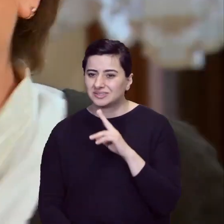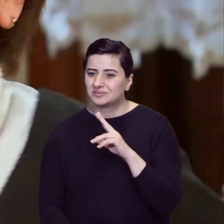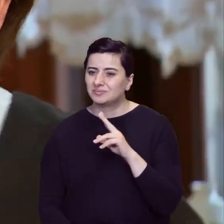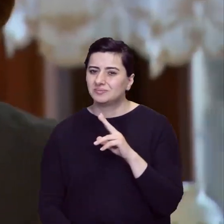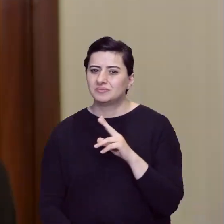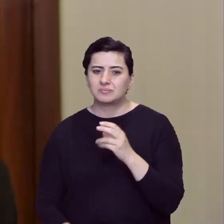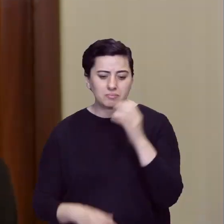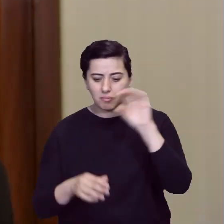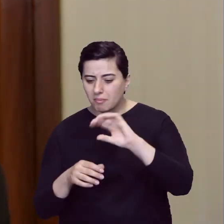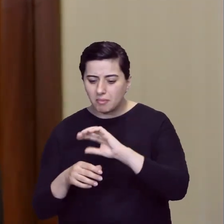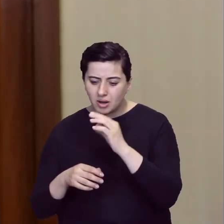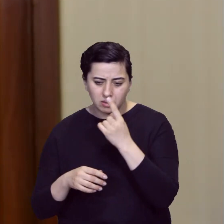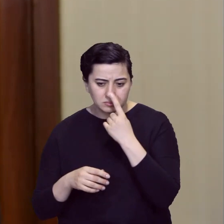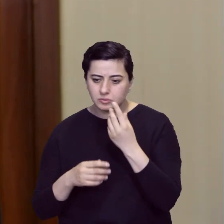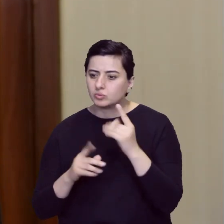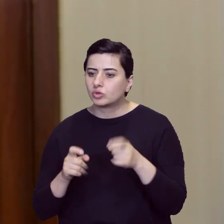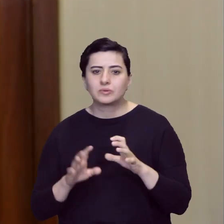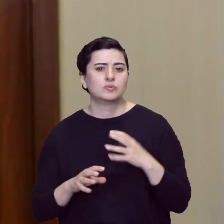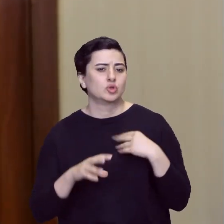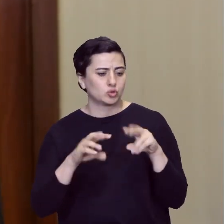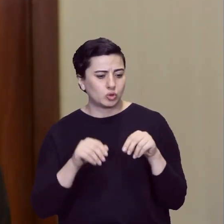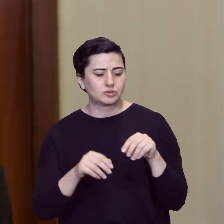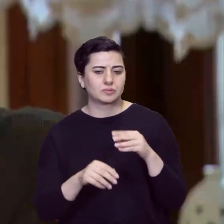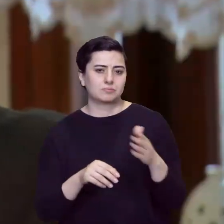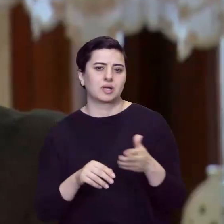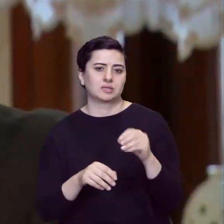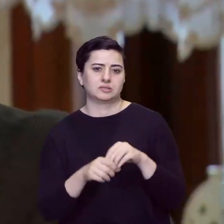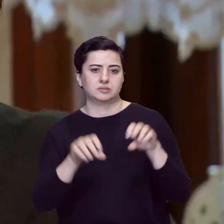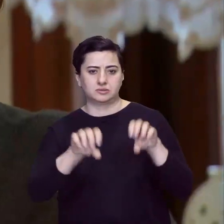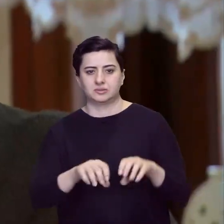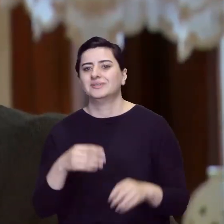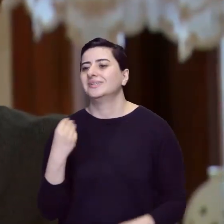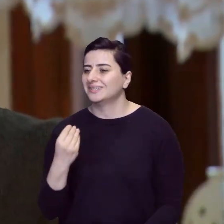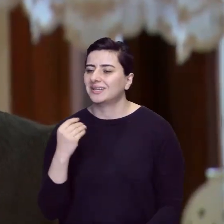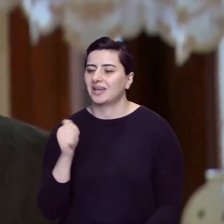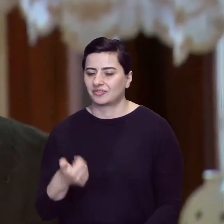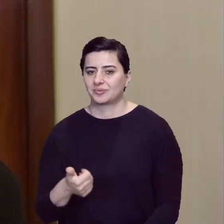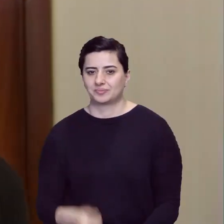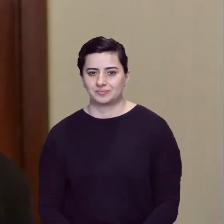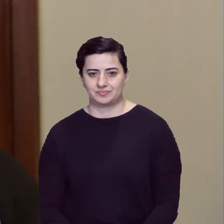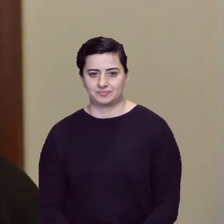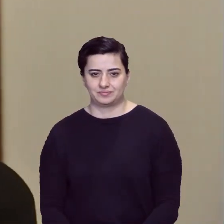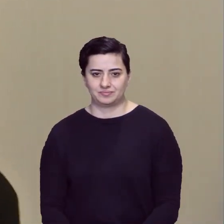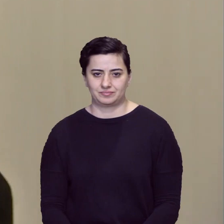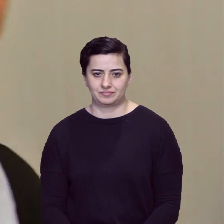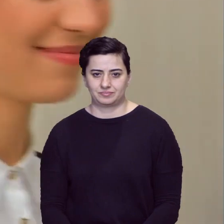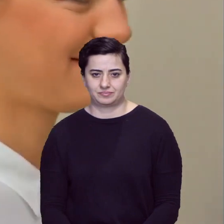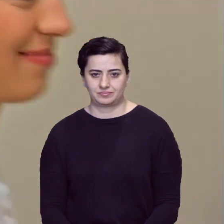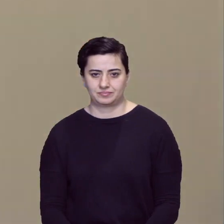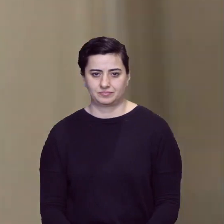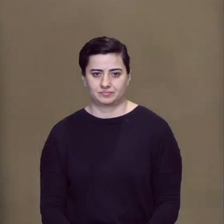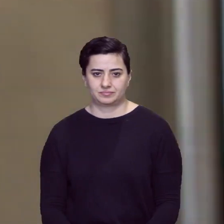kızım, baharatlıkları bulamıyorum. Tozlanmışlar dedi ablacığım. Ben de makine yaptım. Çok iyi yapmışsın. Aferin sana.